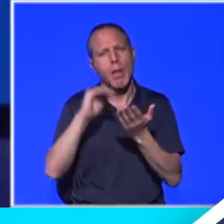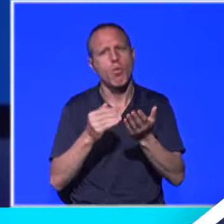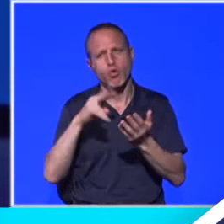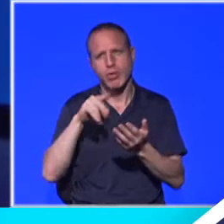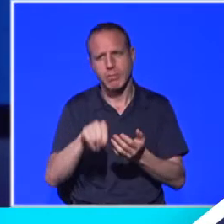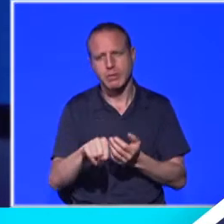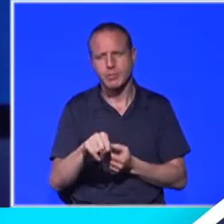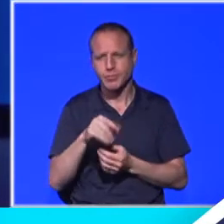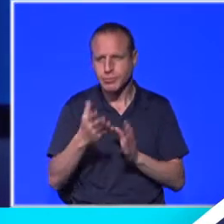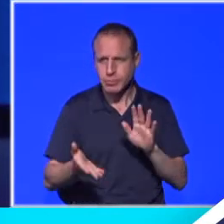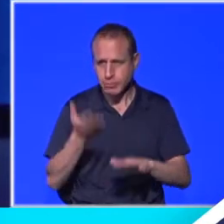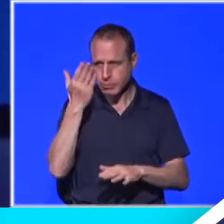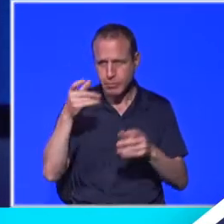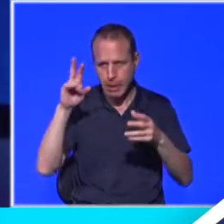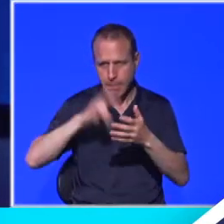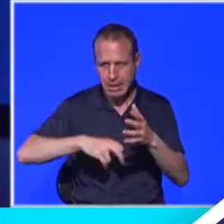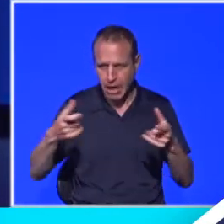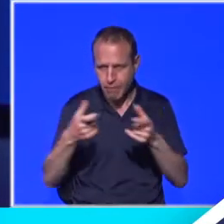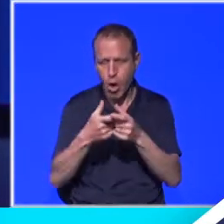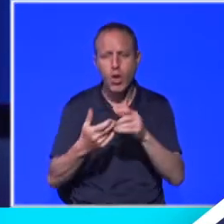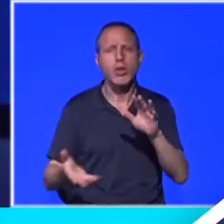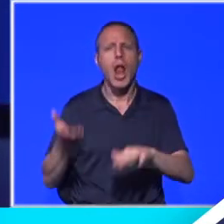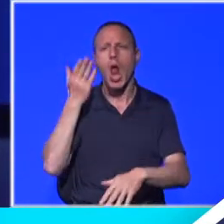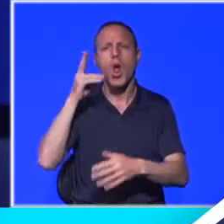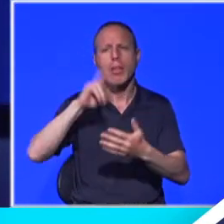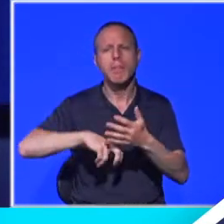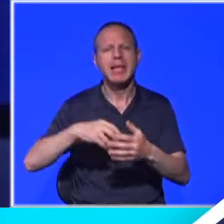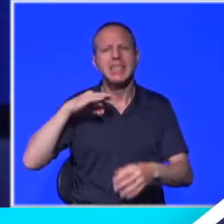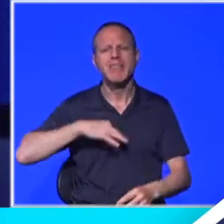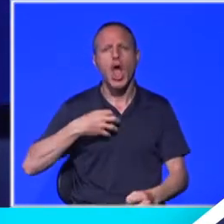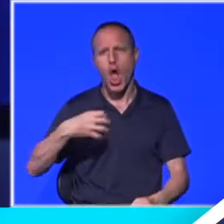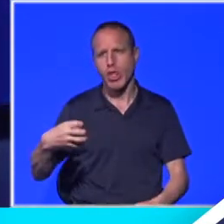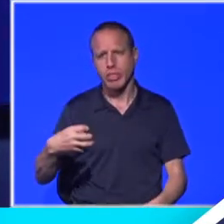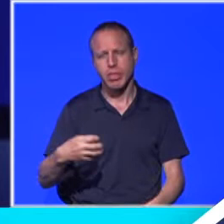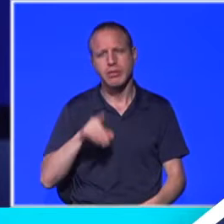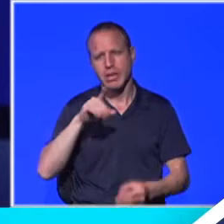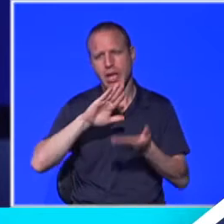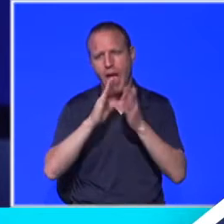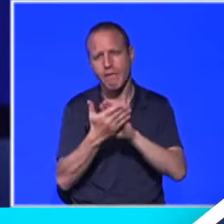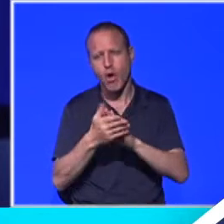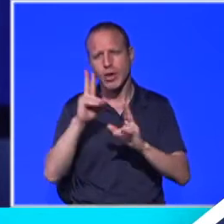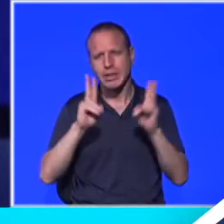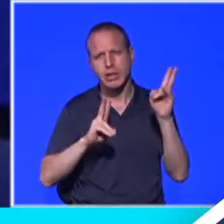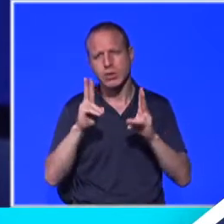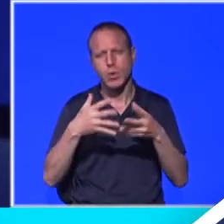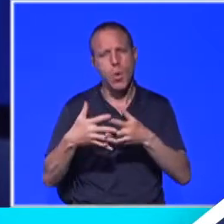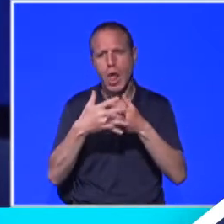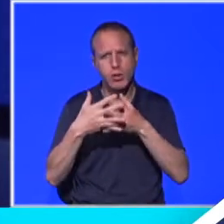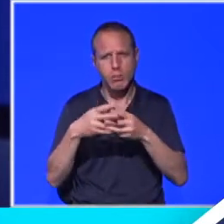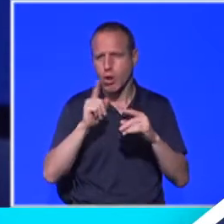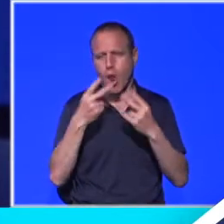את מס החברות, להעלות את המס על רווחי הון, זה בעצם יהפוך את הייצור בארצות הברית ללא